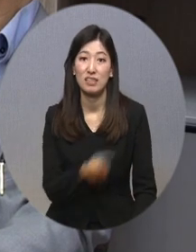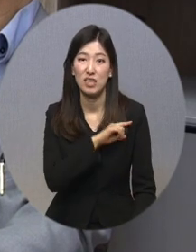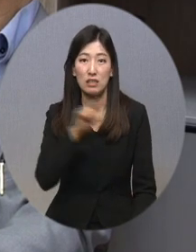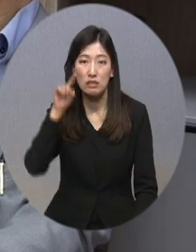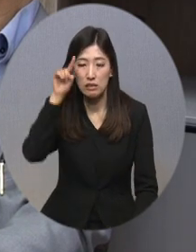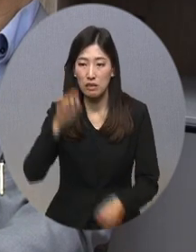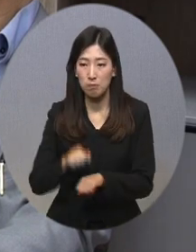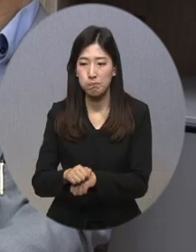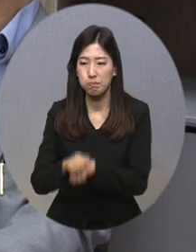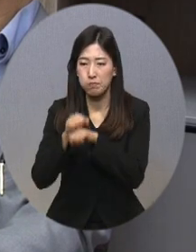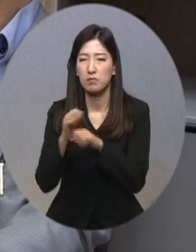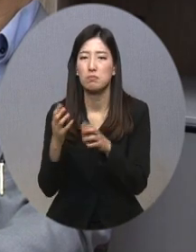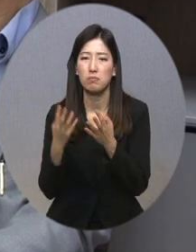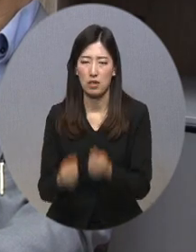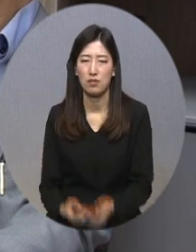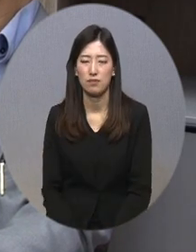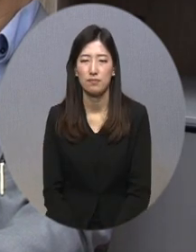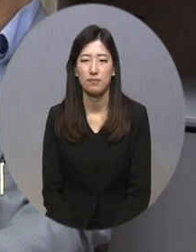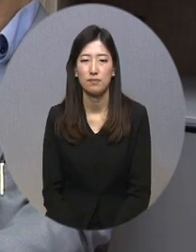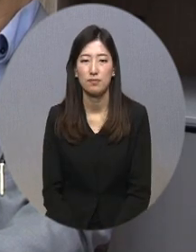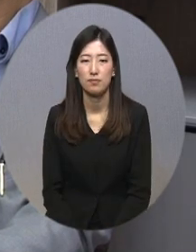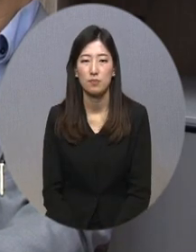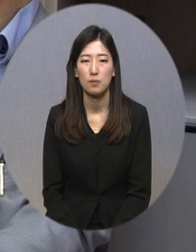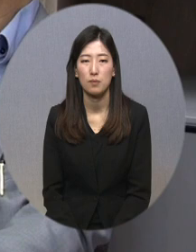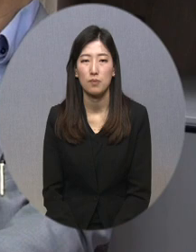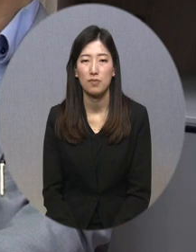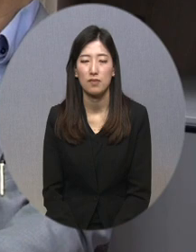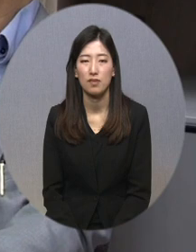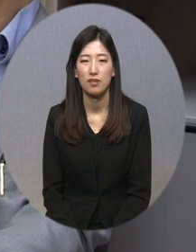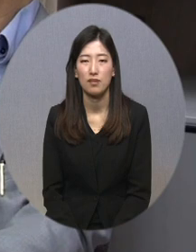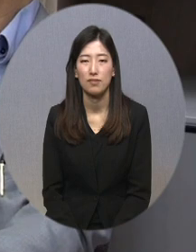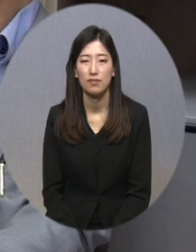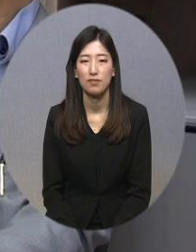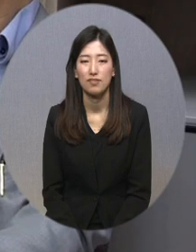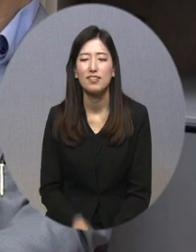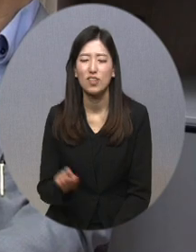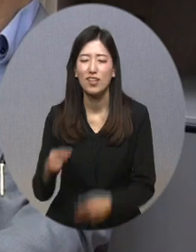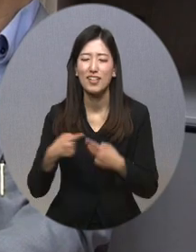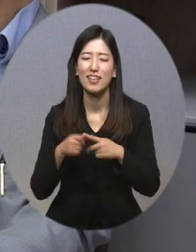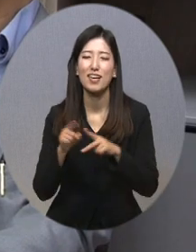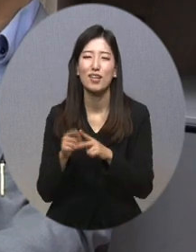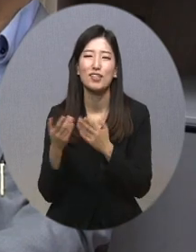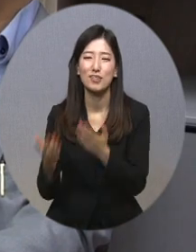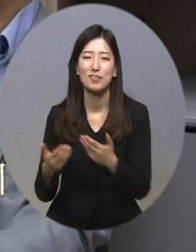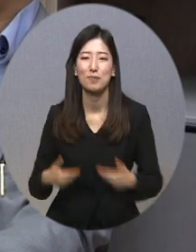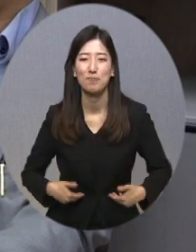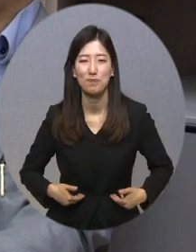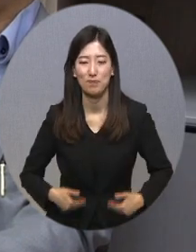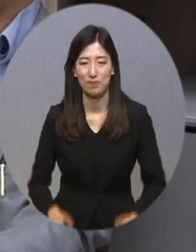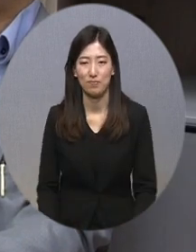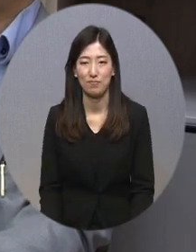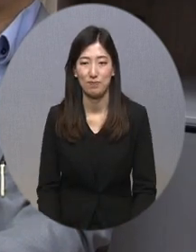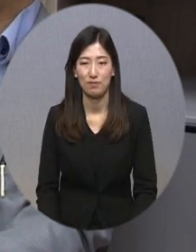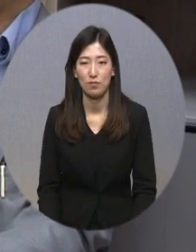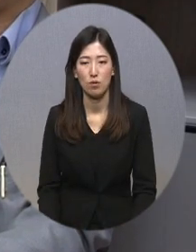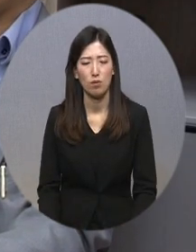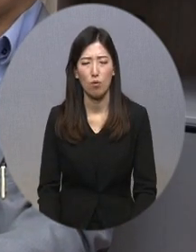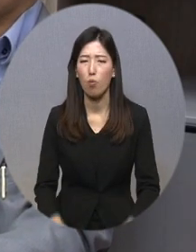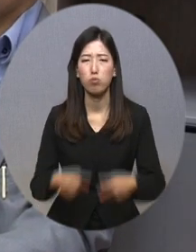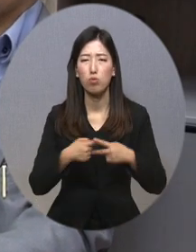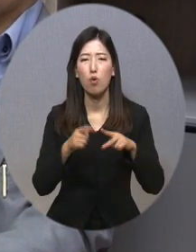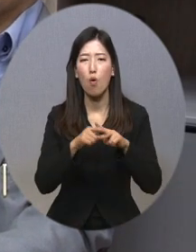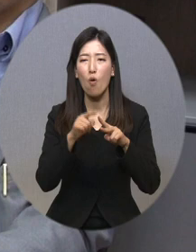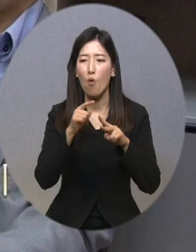스트레스가 그 힘든 상황에 있던 거죠. 그 네. 나의 시점이. 그렇게 이해하시면 될 것 같아요. 네. 참 이해가 쉽지가 않은데